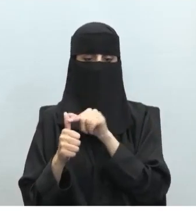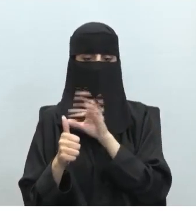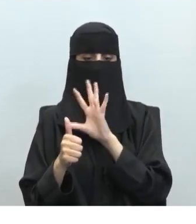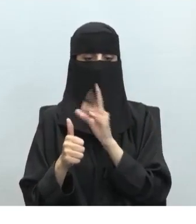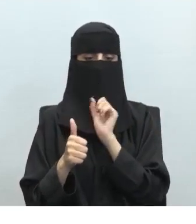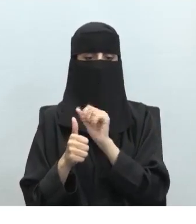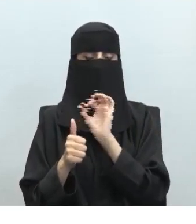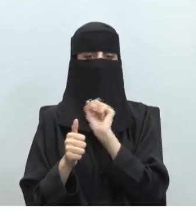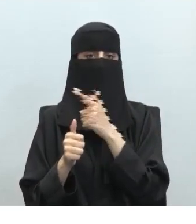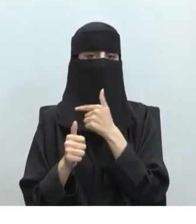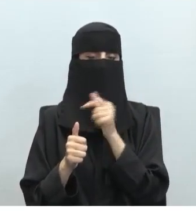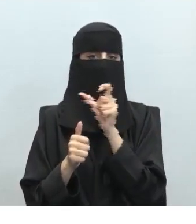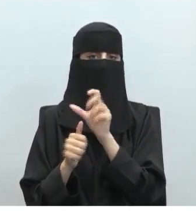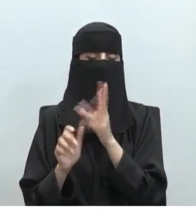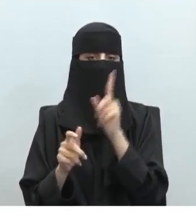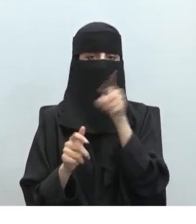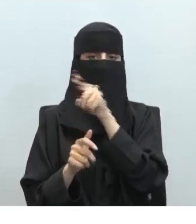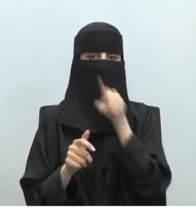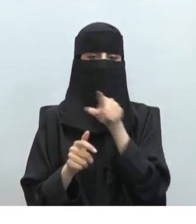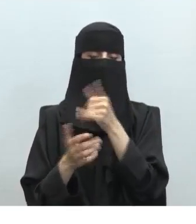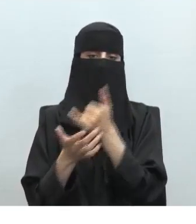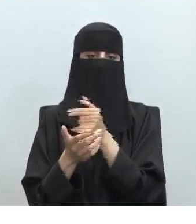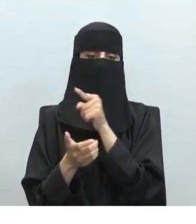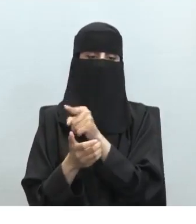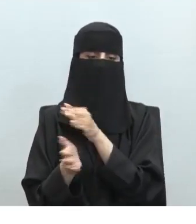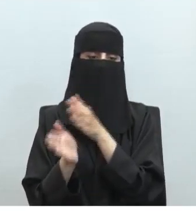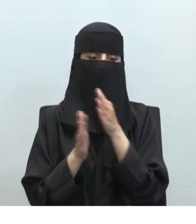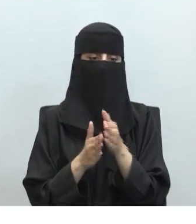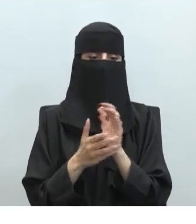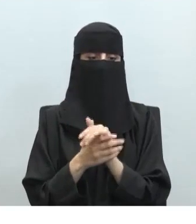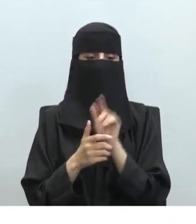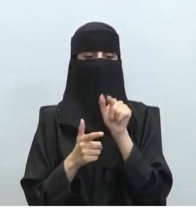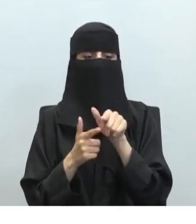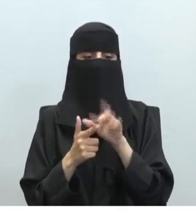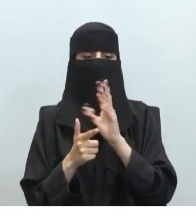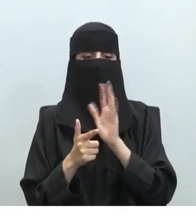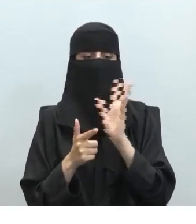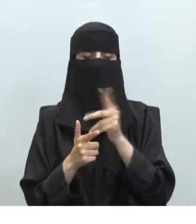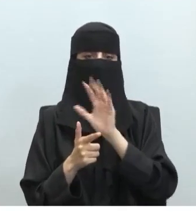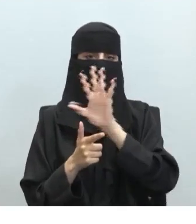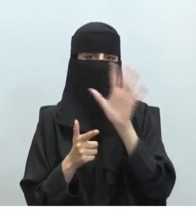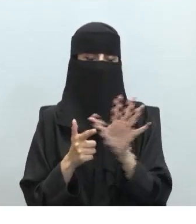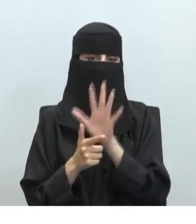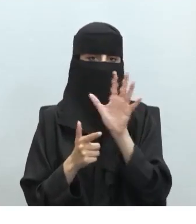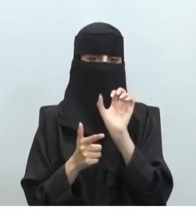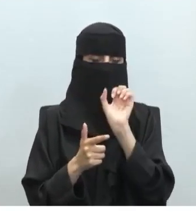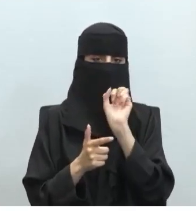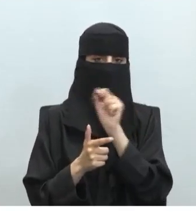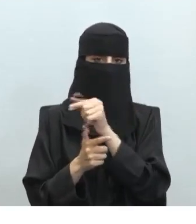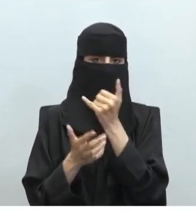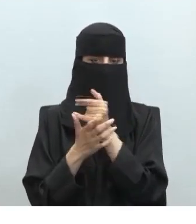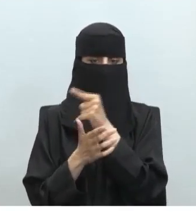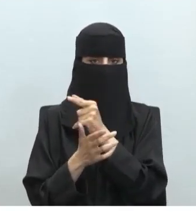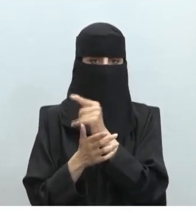المرتبطه بالجنس هي الصفات اللي تتحكم فيها جينات توجد على الكروموسوم الجنسي اكس اذا كروموسوم واي لا يحمل هذه الصفات هذه الصفات ا